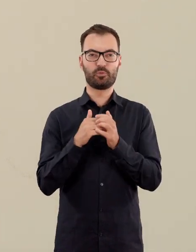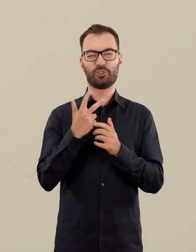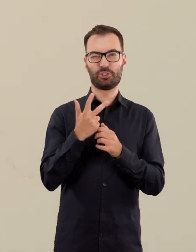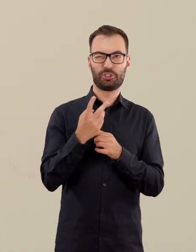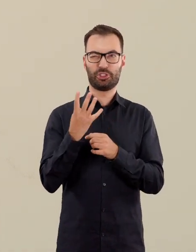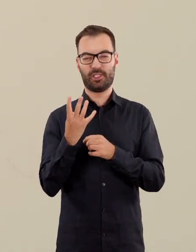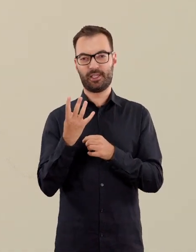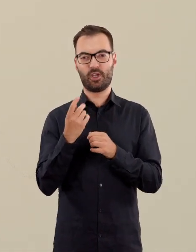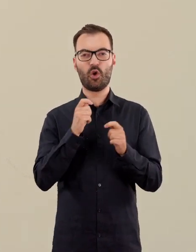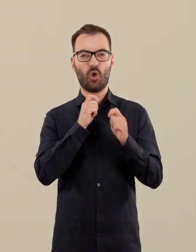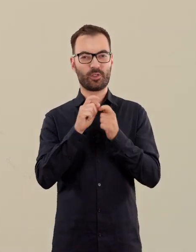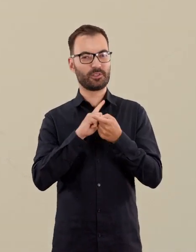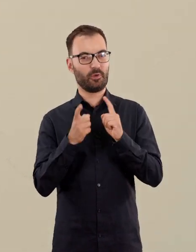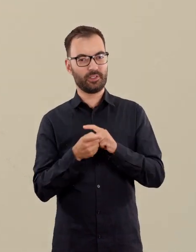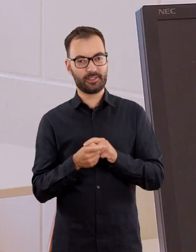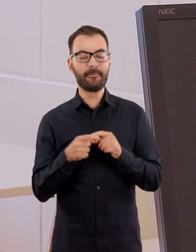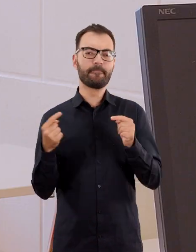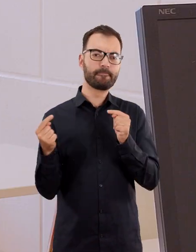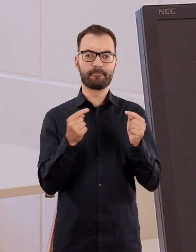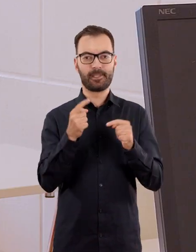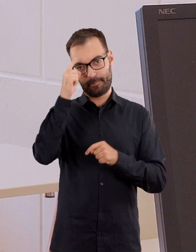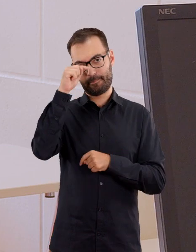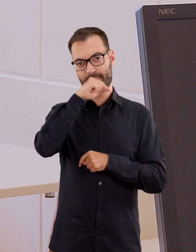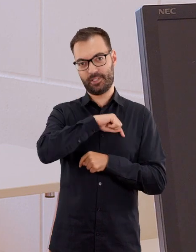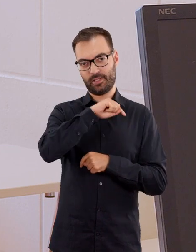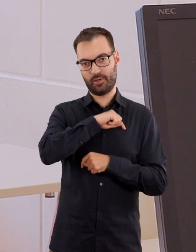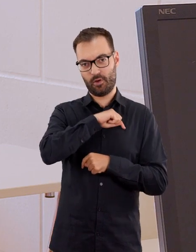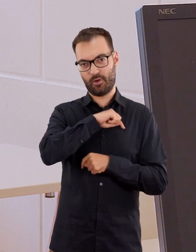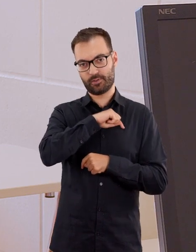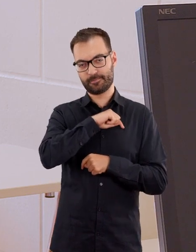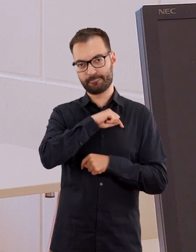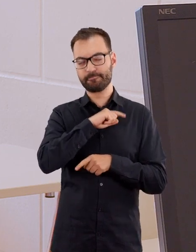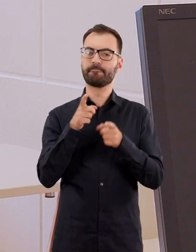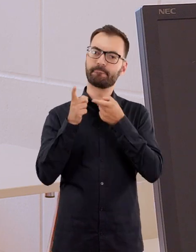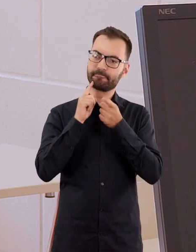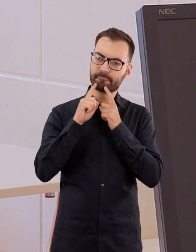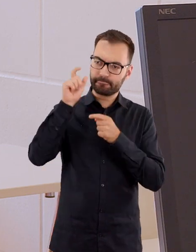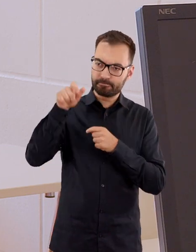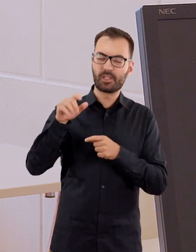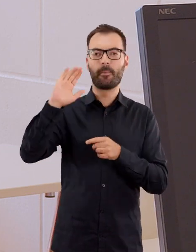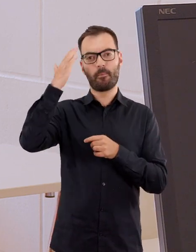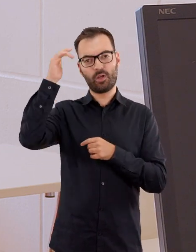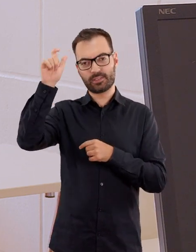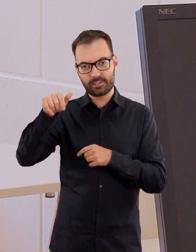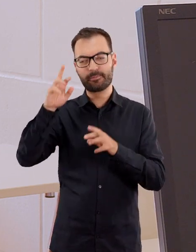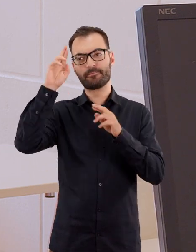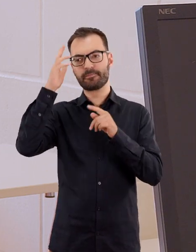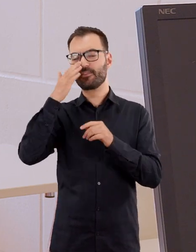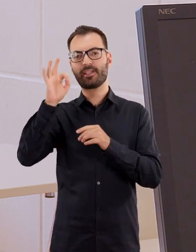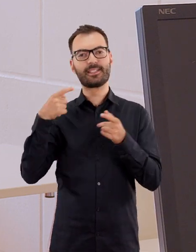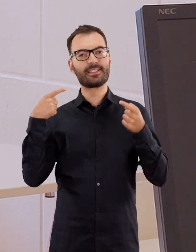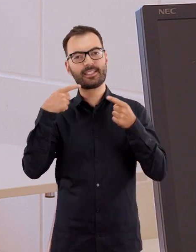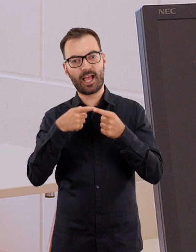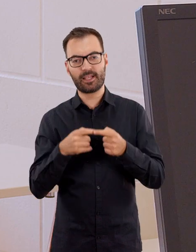4 spotkania konsultacyjne, w czasie których psycholog ma szansę zapoznać się ze studentem, poznać